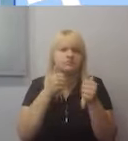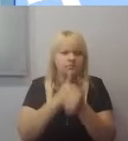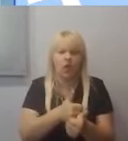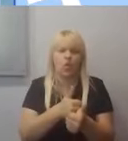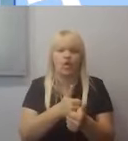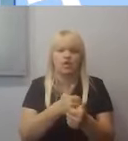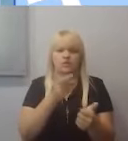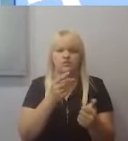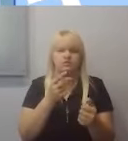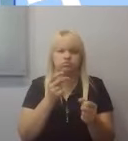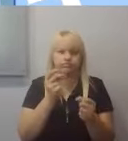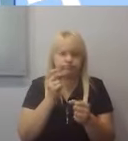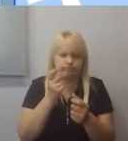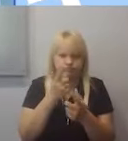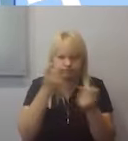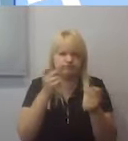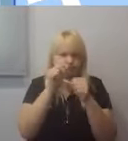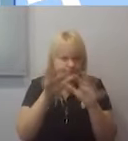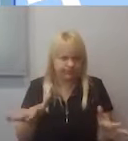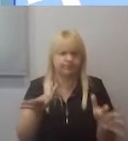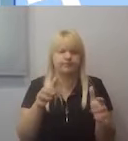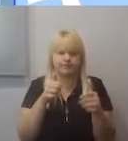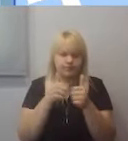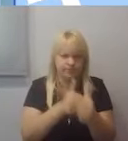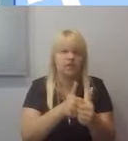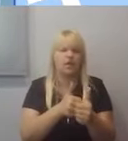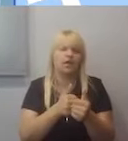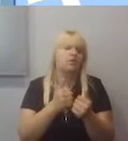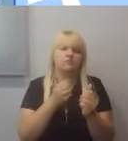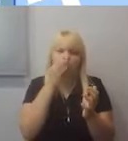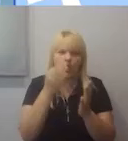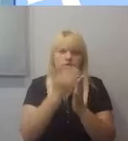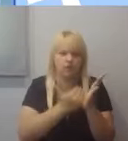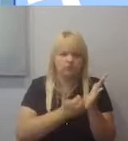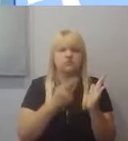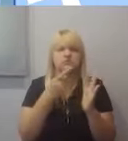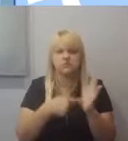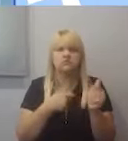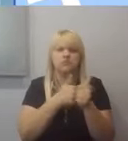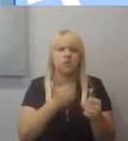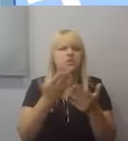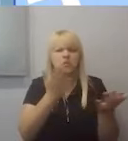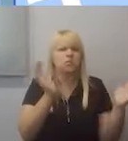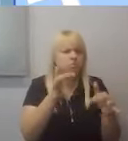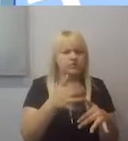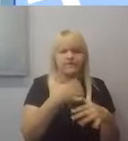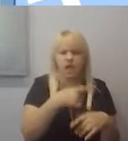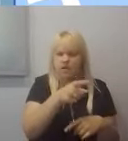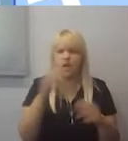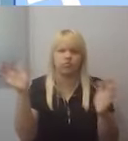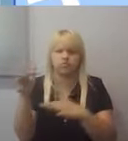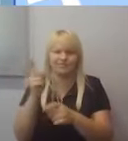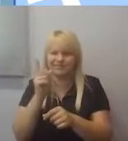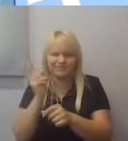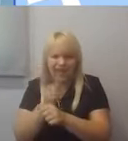saka jo jo valsts institūcijas pašvaldības institci norādīts tad tas kaut kāds evakuācijas ceļs vai vai vai kur pulcēties kur nepulcēties bet otrs arī ja jūs redzat ka